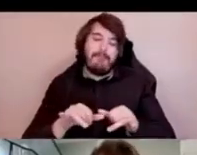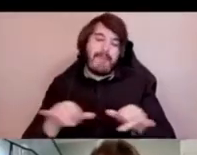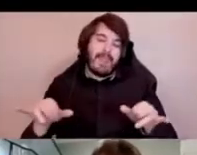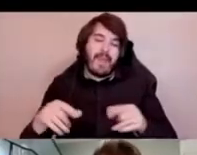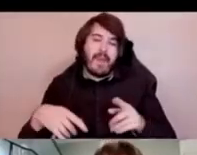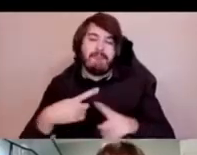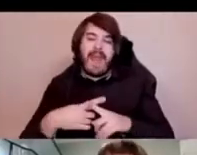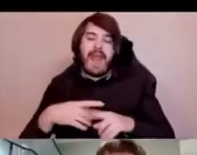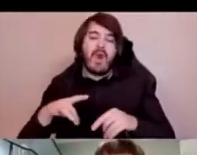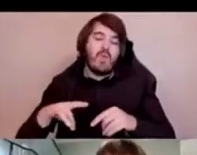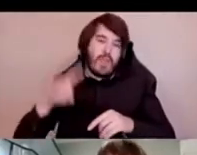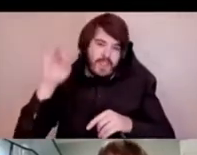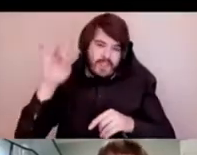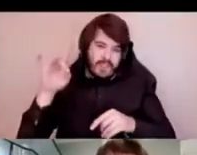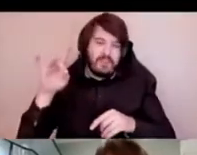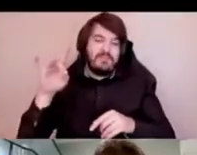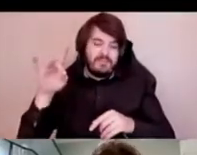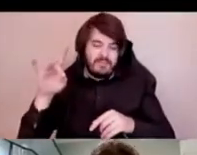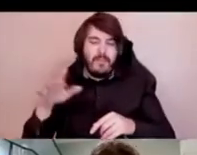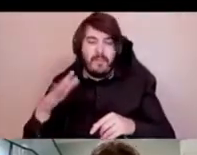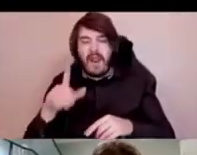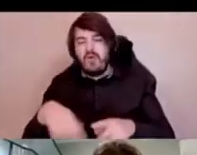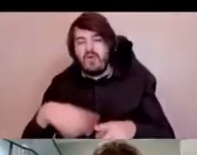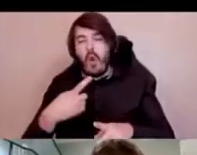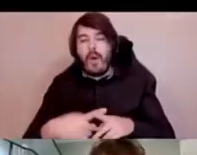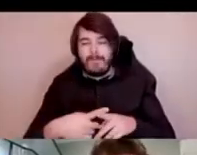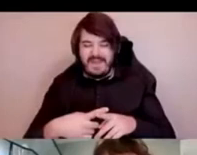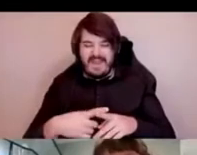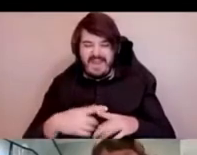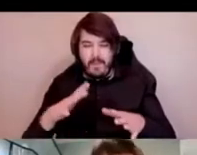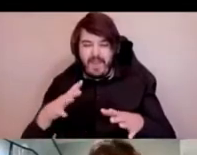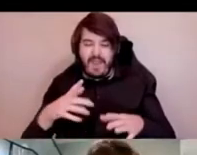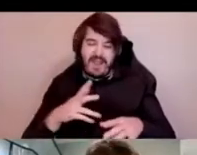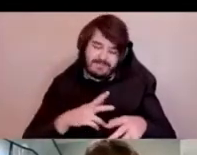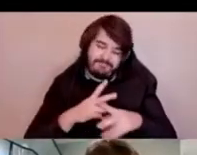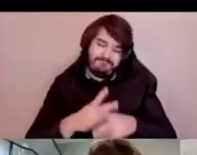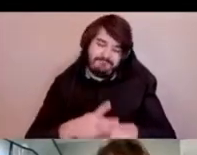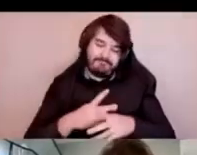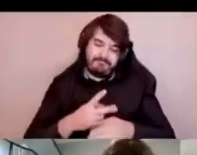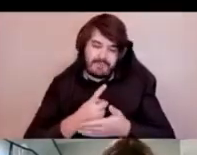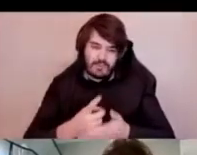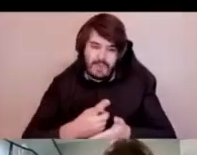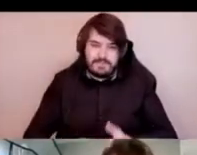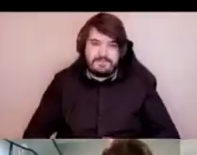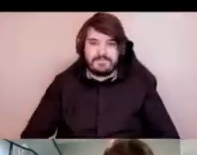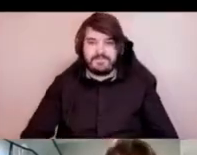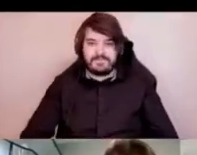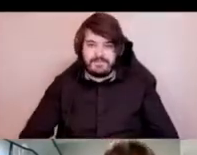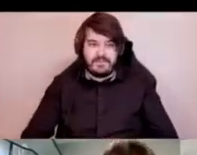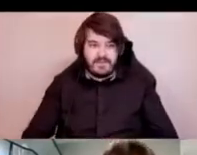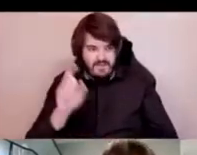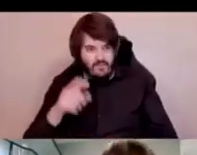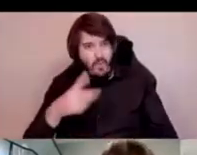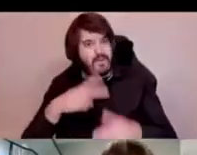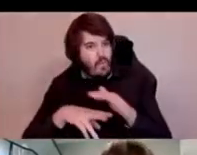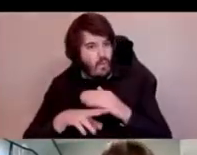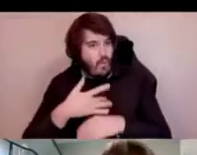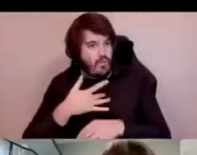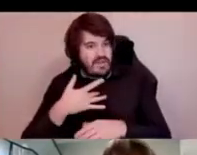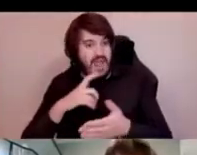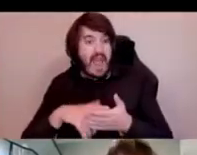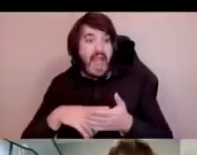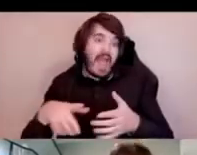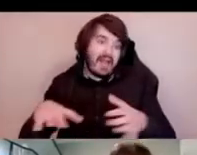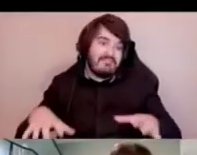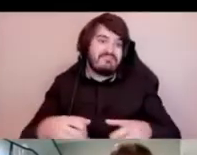plus long, et ça prendrait 1h30 d'investissement par semaine. Donc, il faut penser à ça quand on se crée un